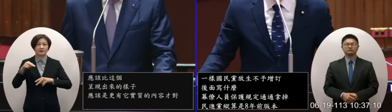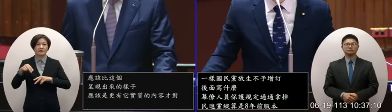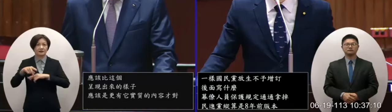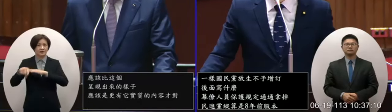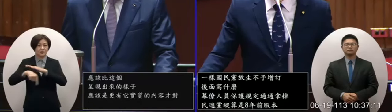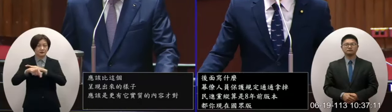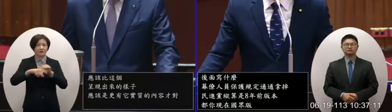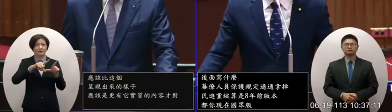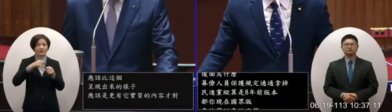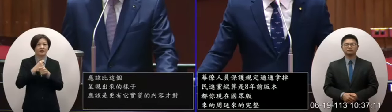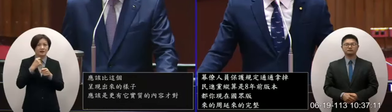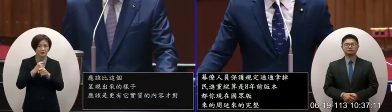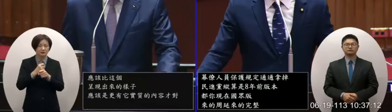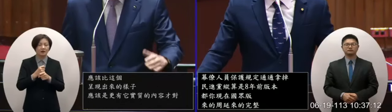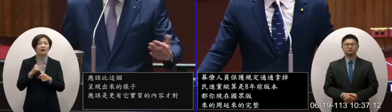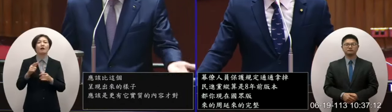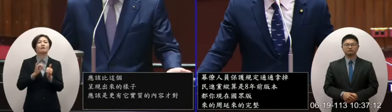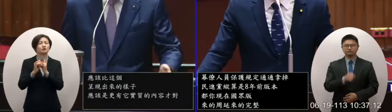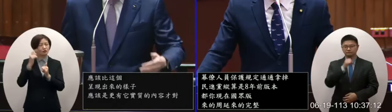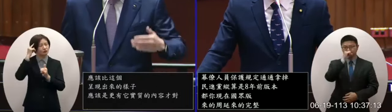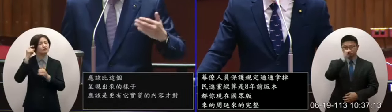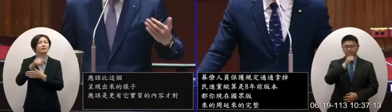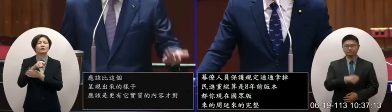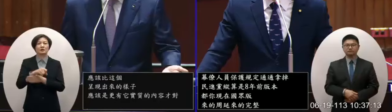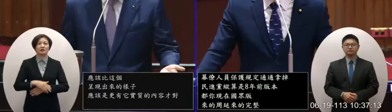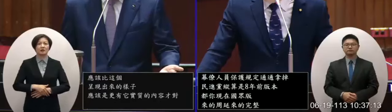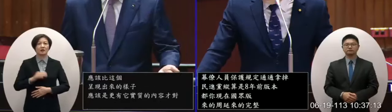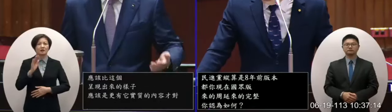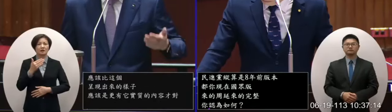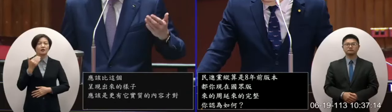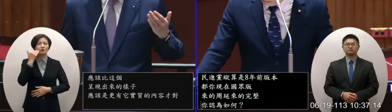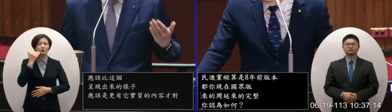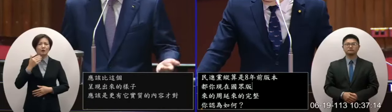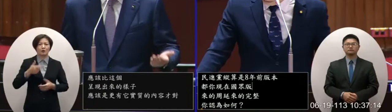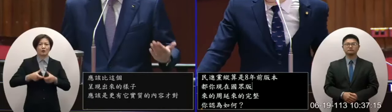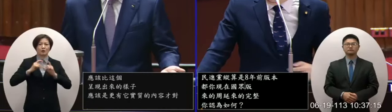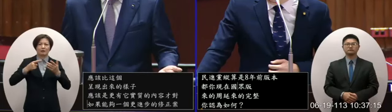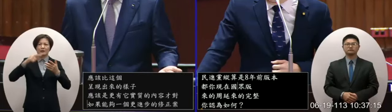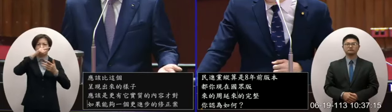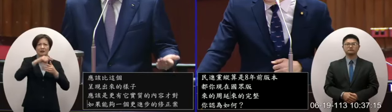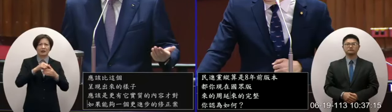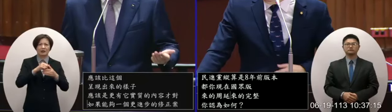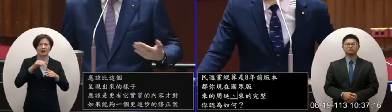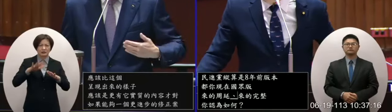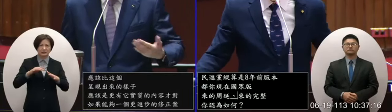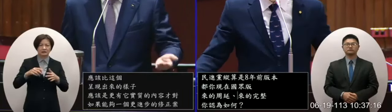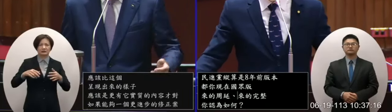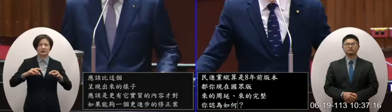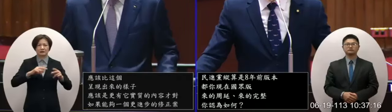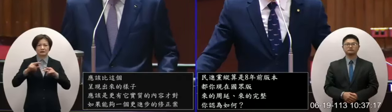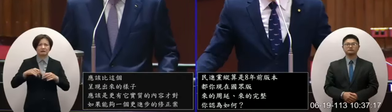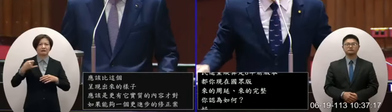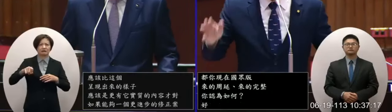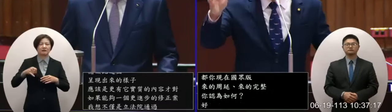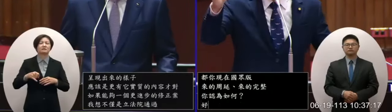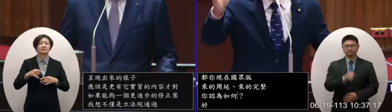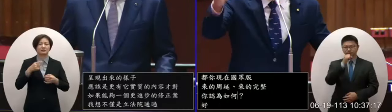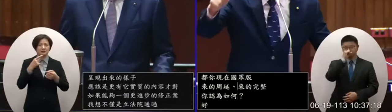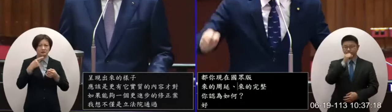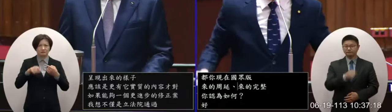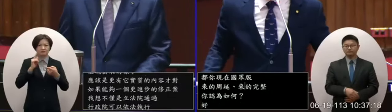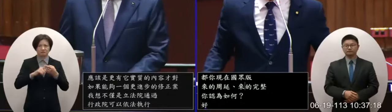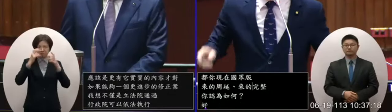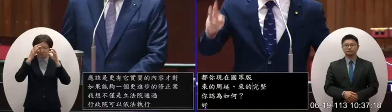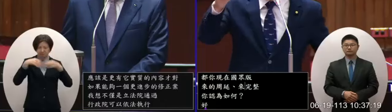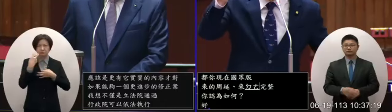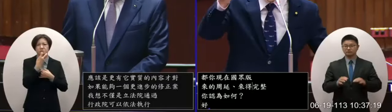也认为这是一个好的法律。 好， 那如果是走回历史，而且比历史更糟糕，那我们应该共同来检讨。 好，这